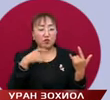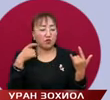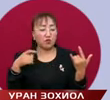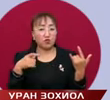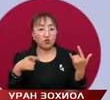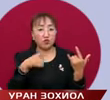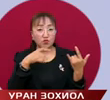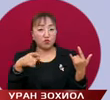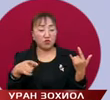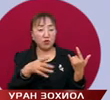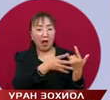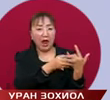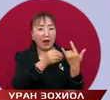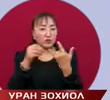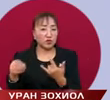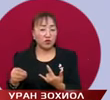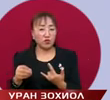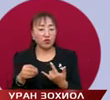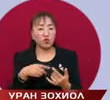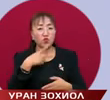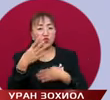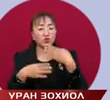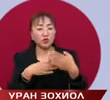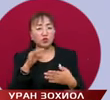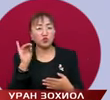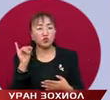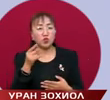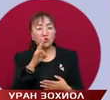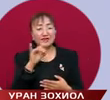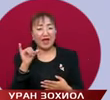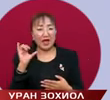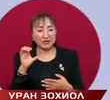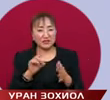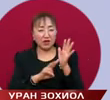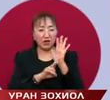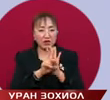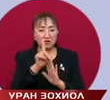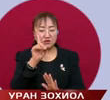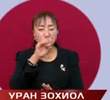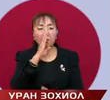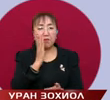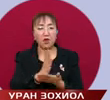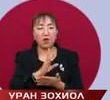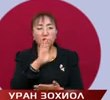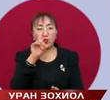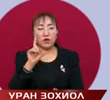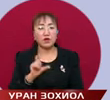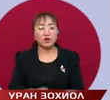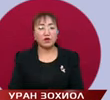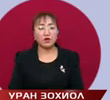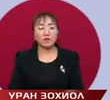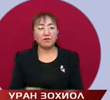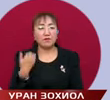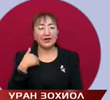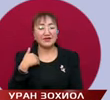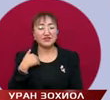юунаас болж эхэлж байна вэ? За багшны асуултуудыг улаанаар тэмдэглэсэн байна тийм ээ. Яагаад улаанаар